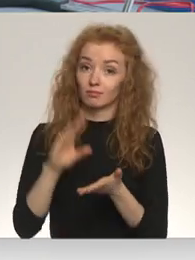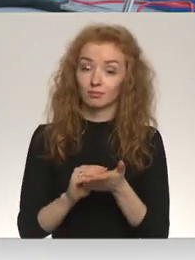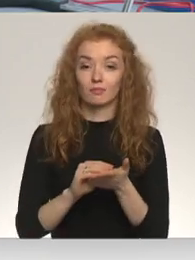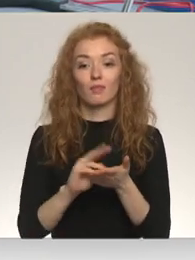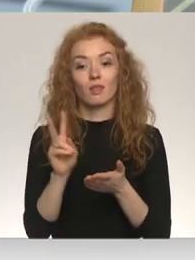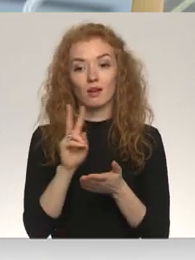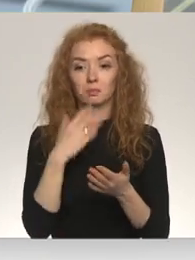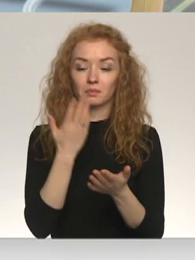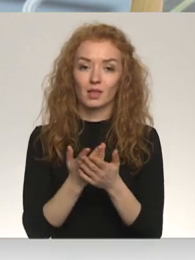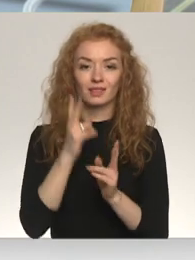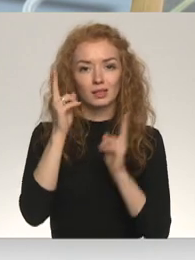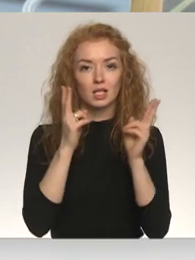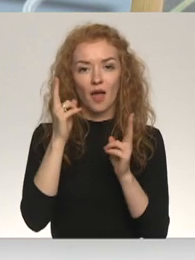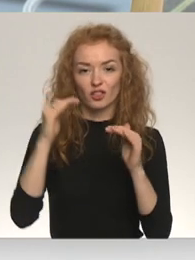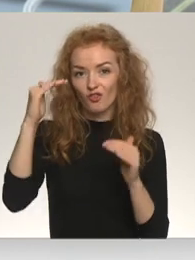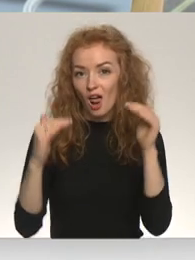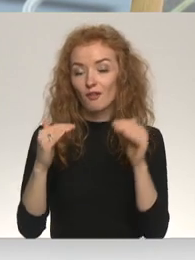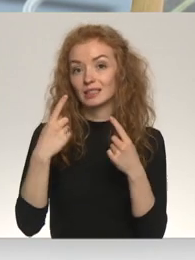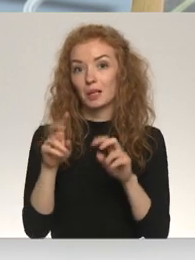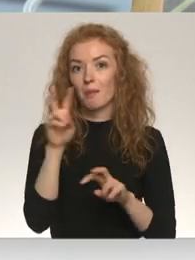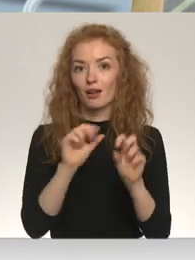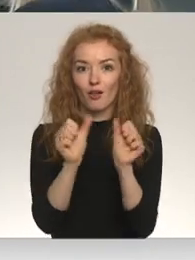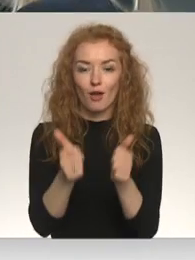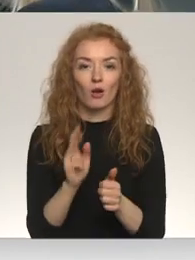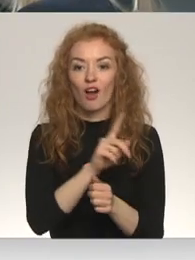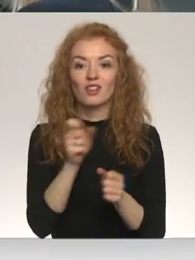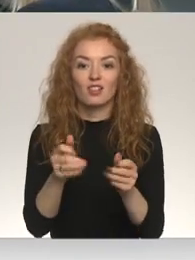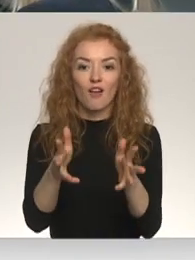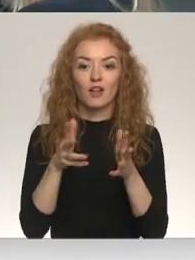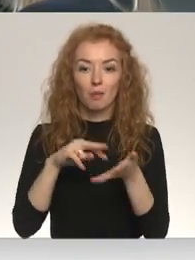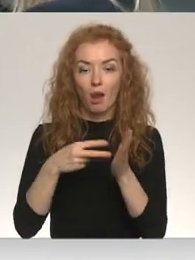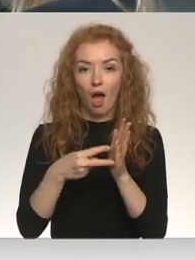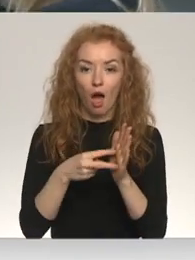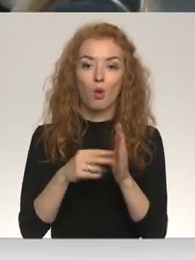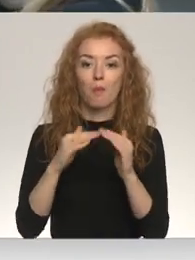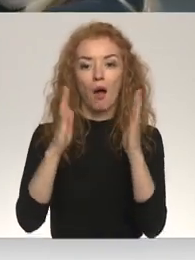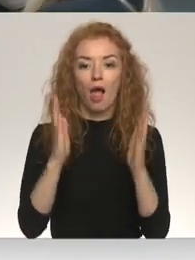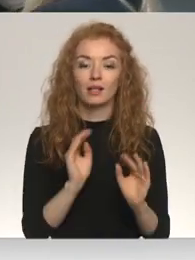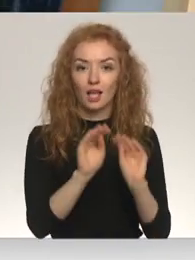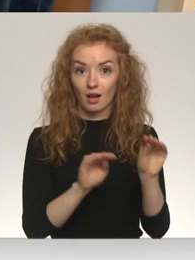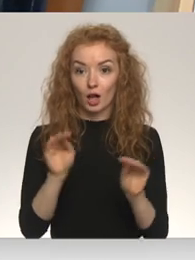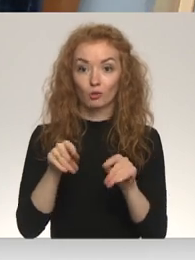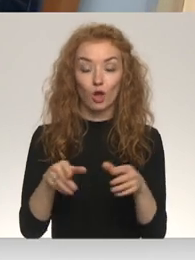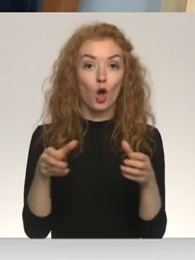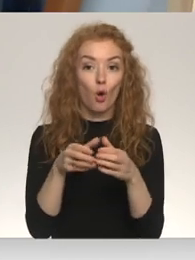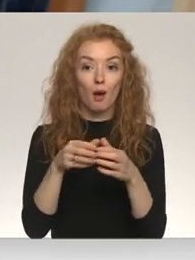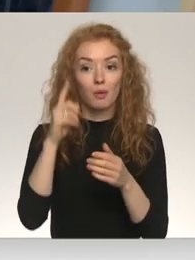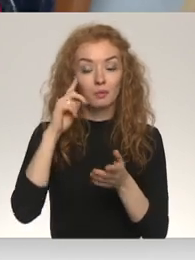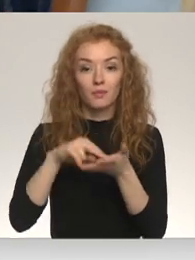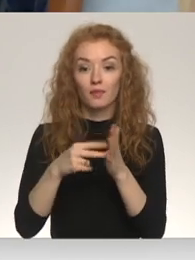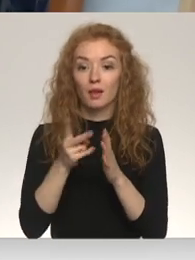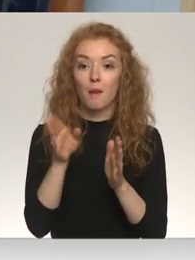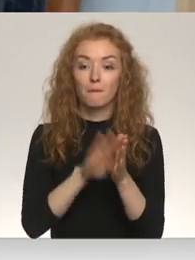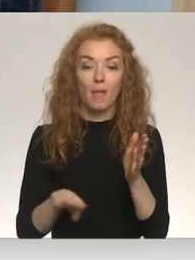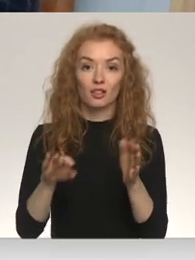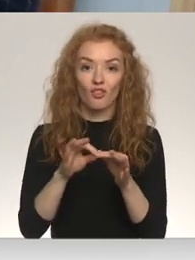ar skaņas frekvencēm, citi meklējuši veidus, kā visefektīvāk plānot mājas iekārtojumu. Šajā komandā domāts, kā bezvadu